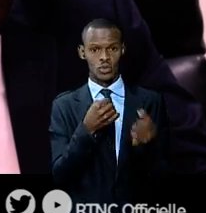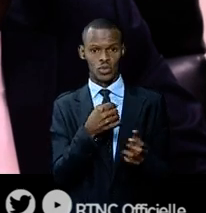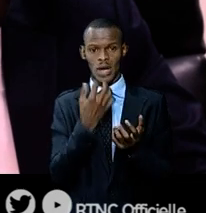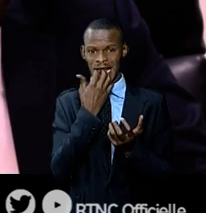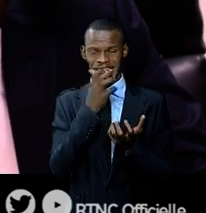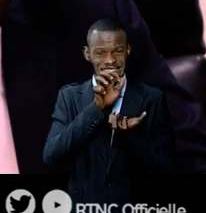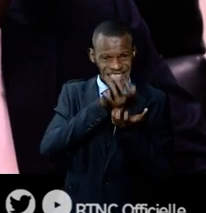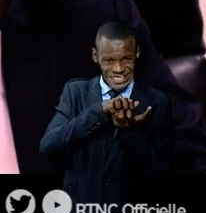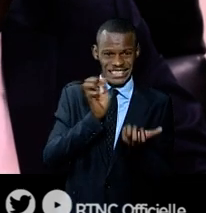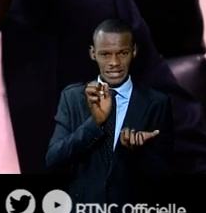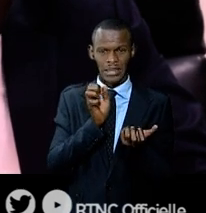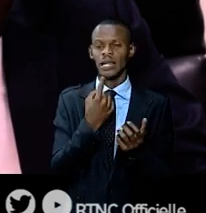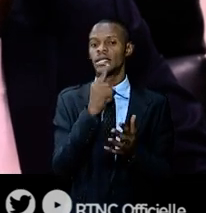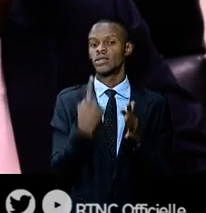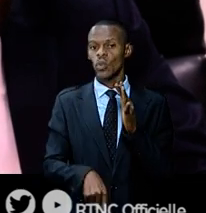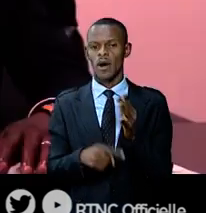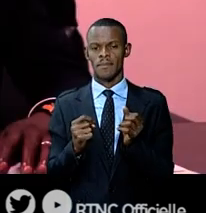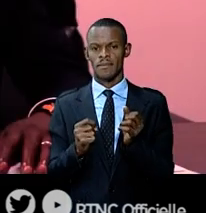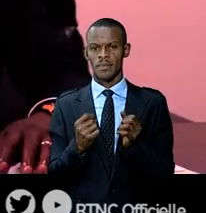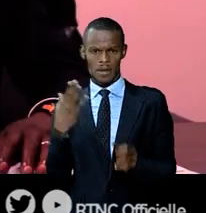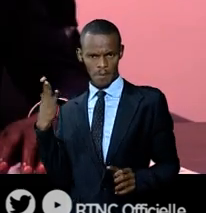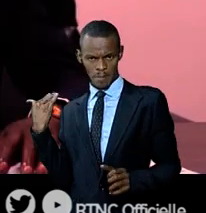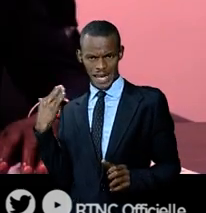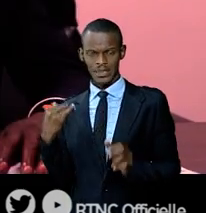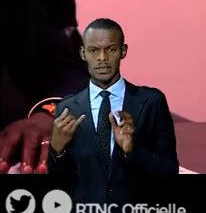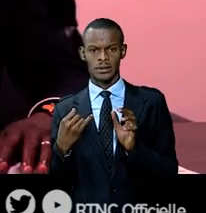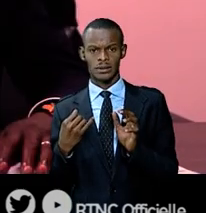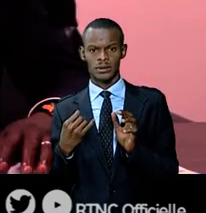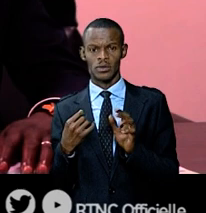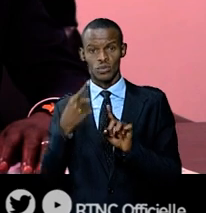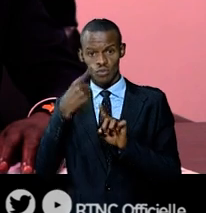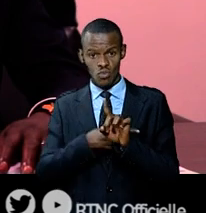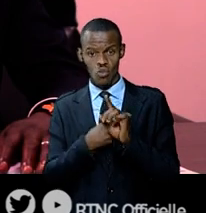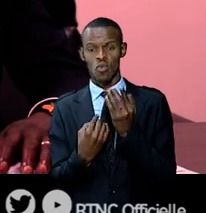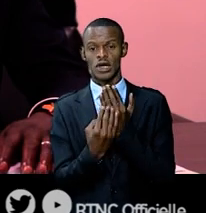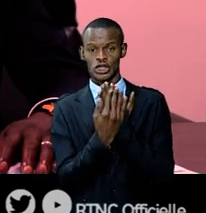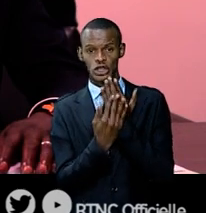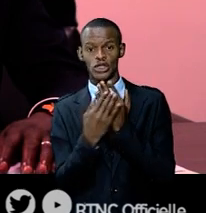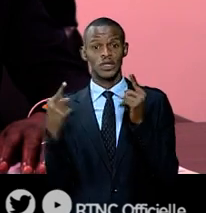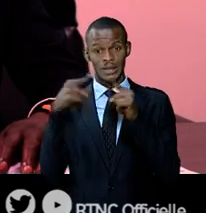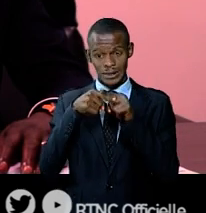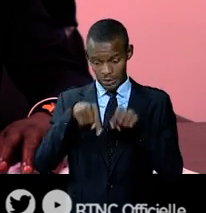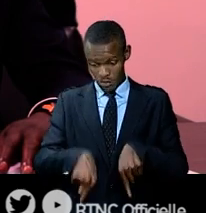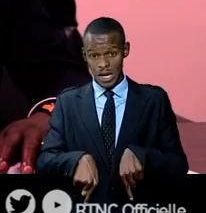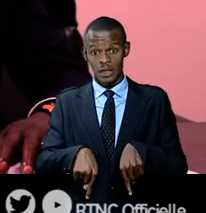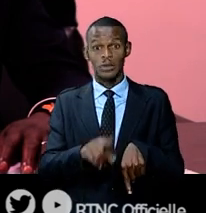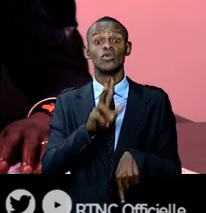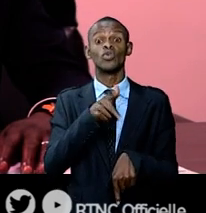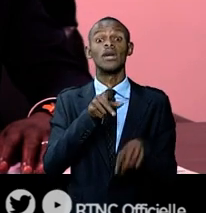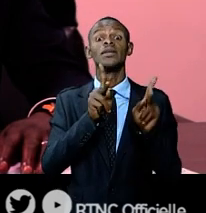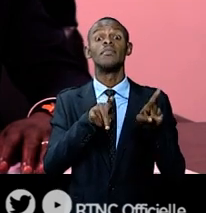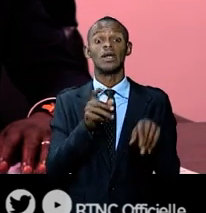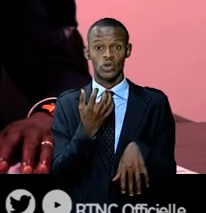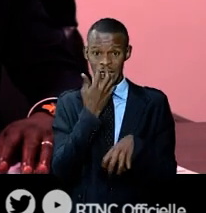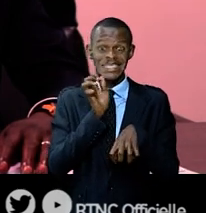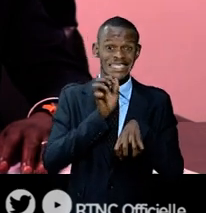période allant de janvier à juillet 2020, 303 personnes ont été mordues par les chiens infectés de la rage et 2